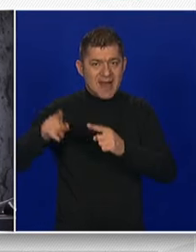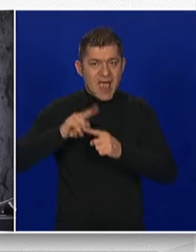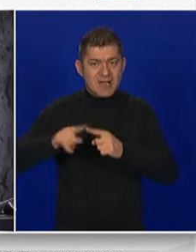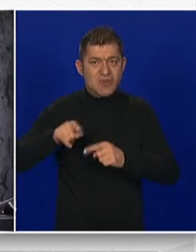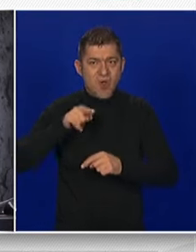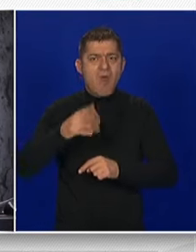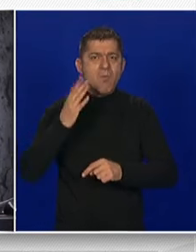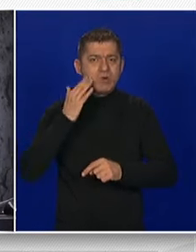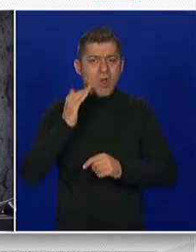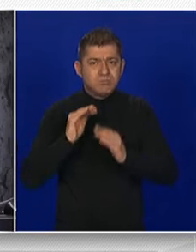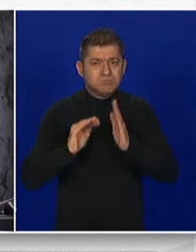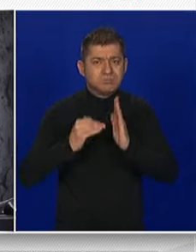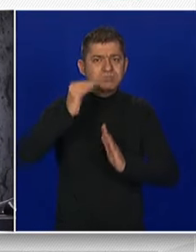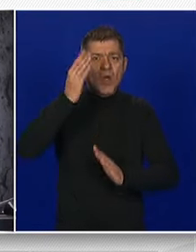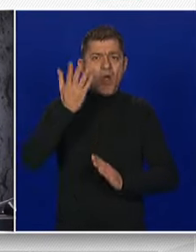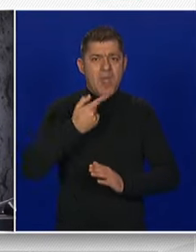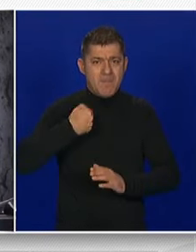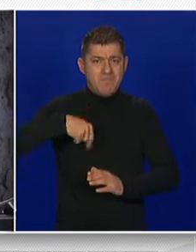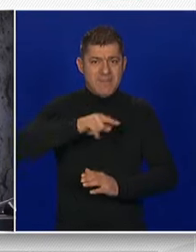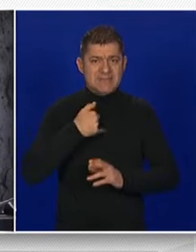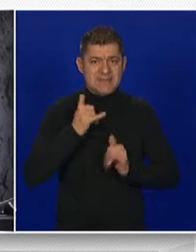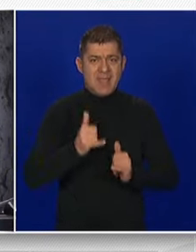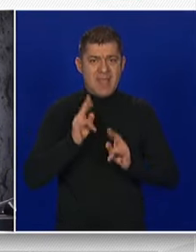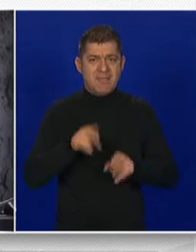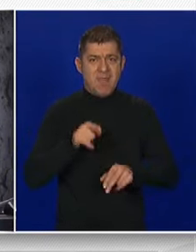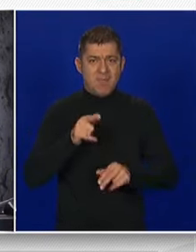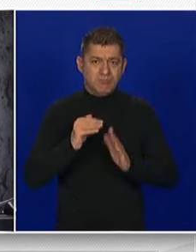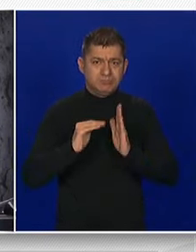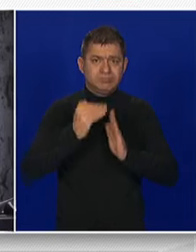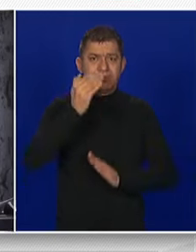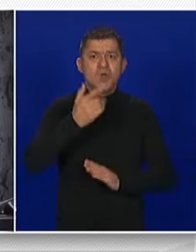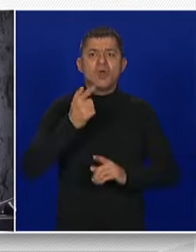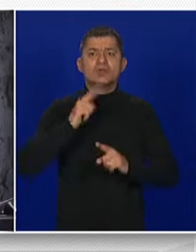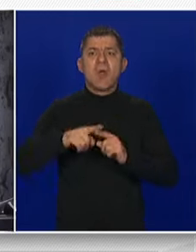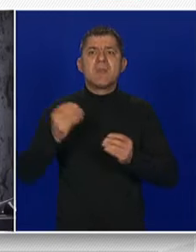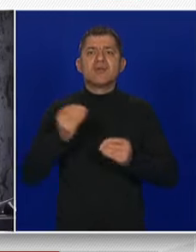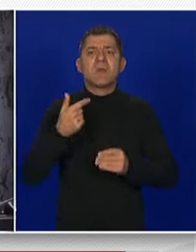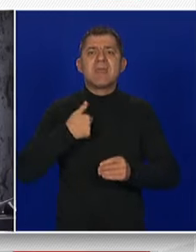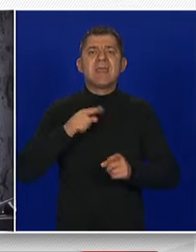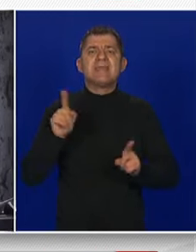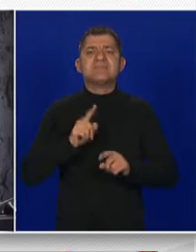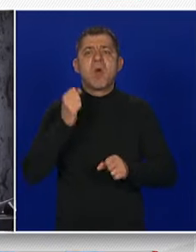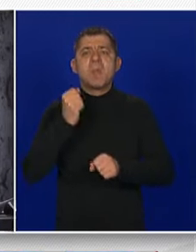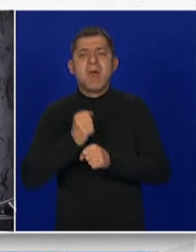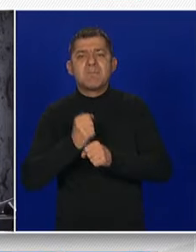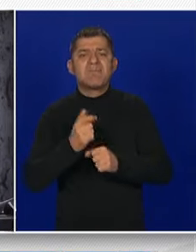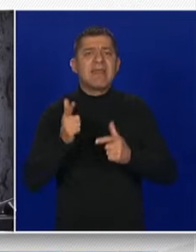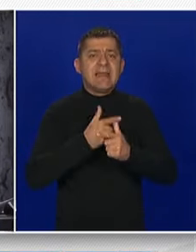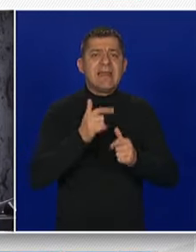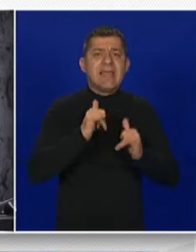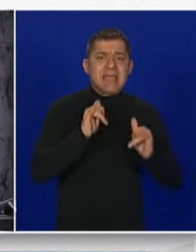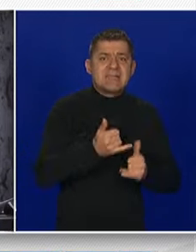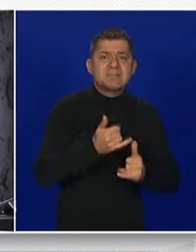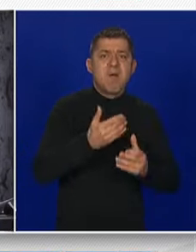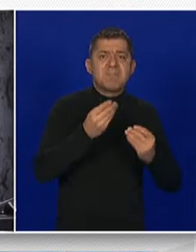brojki sada koje mi imamo neko nečinjenje ili činjenje. Dakle, o tome